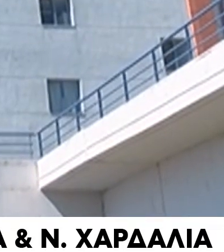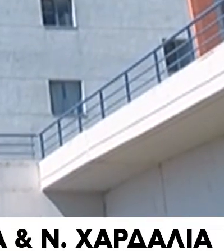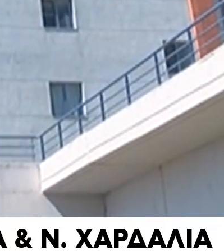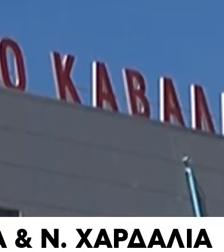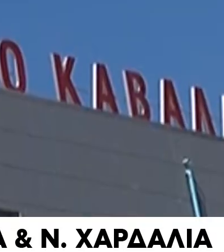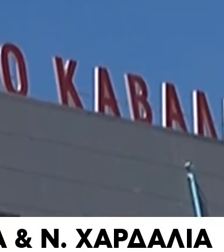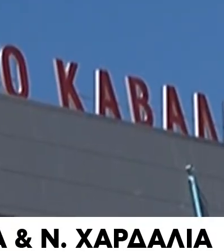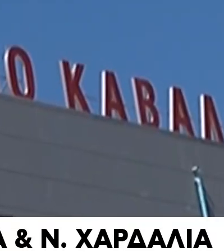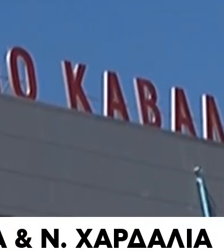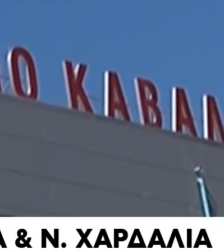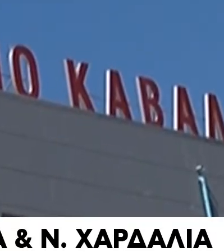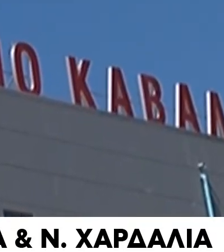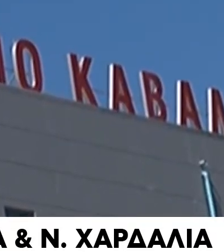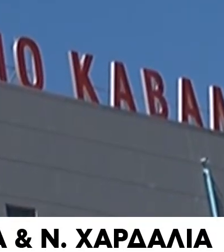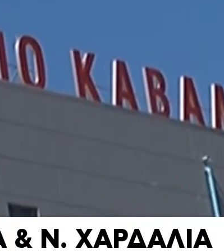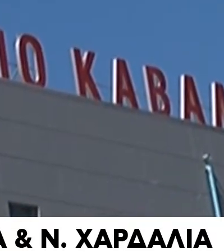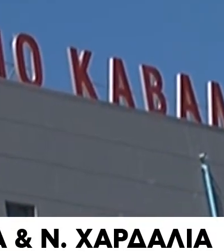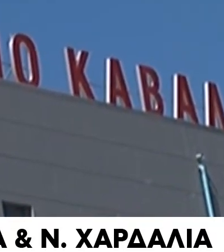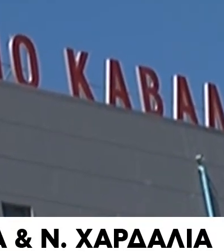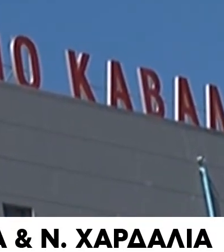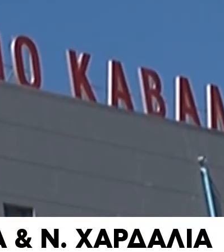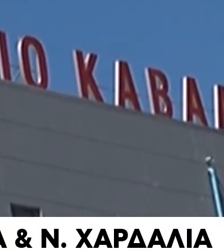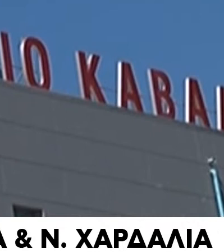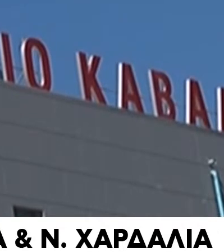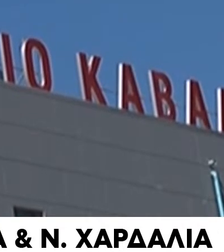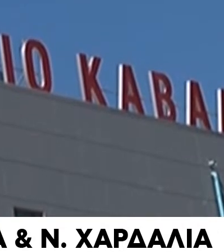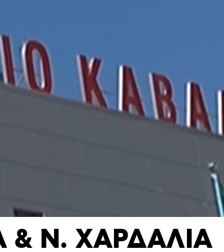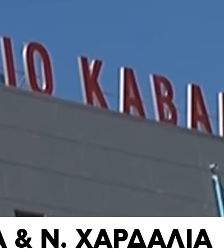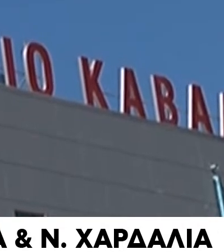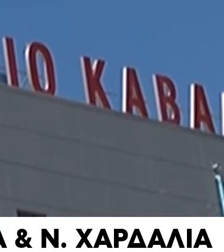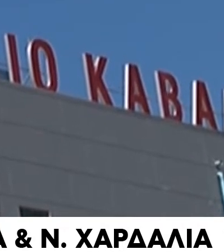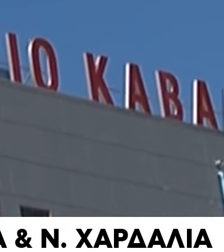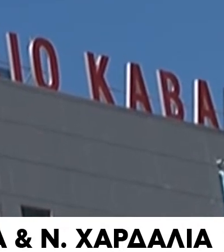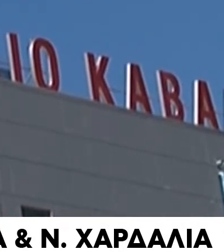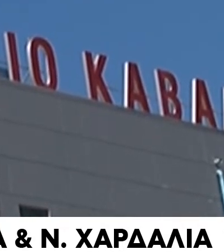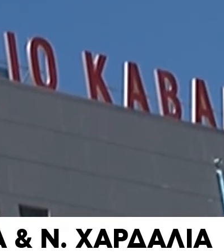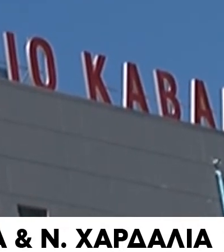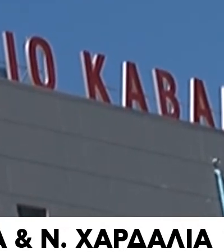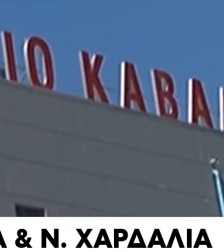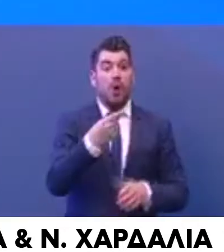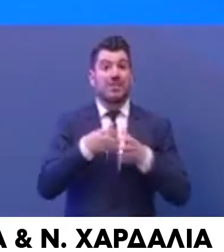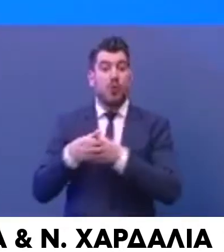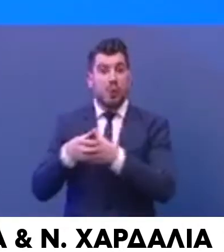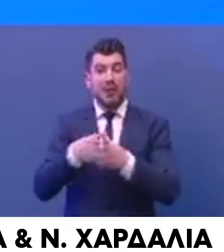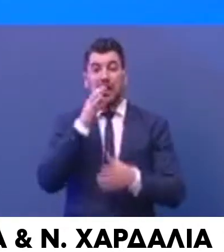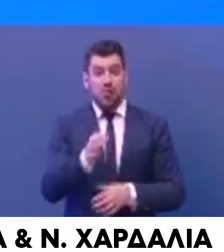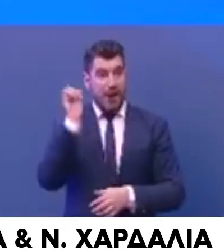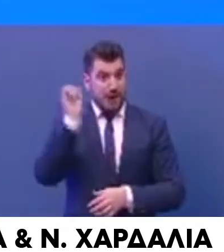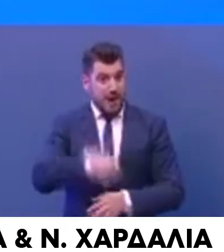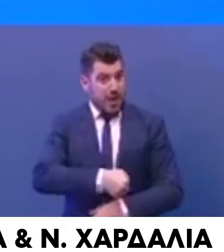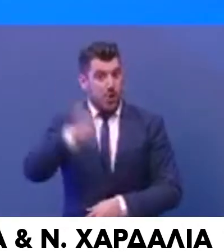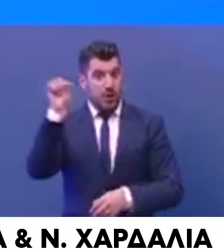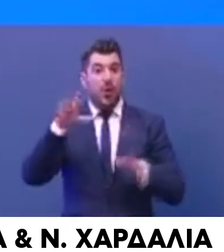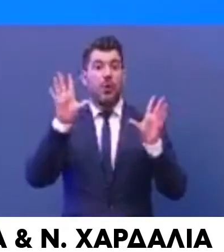επιδημιολογικών δεδομένων που έχει δημιουργήσει η έξαρση των κρουσμάτων κορονοϊού στη χώρα μας τις τελευταίες εβδομάδες.